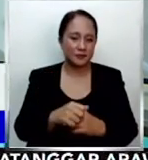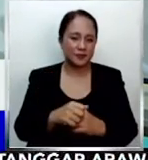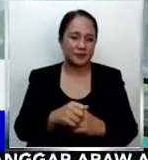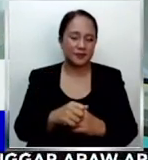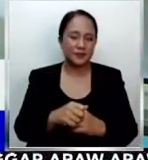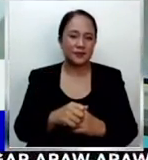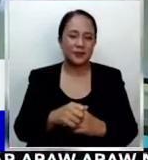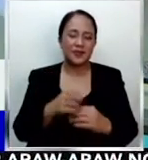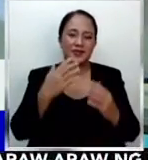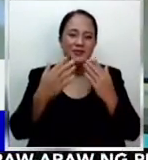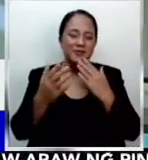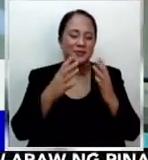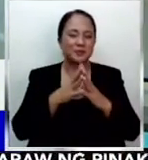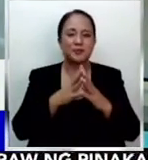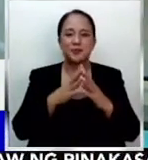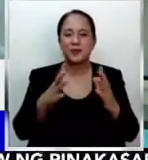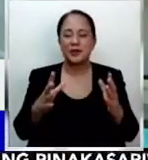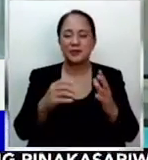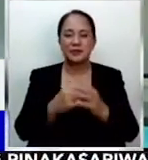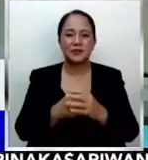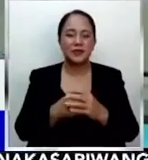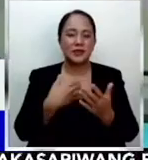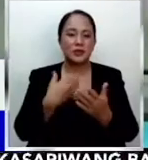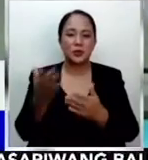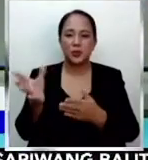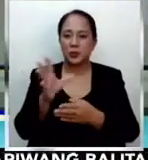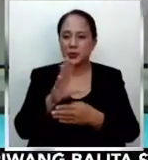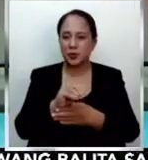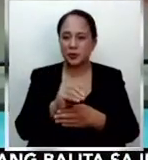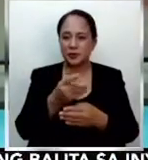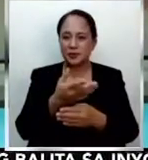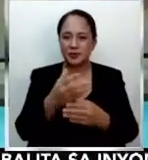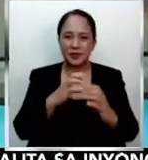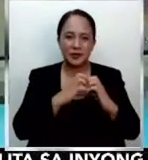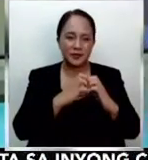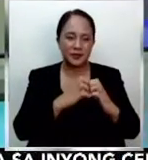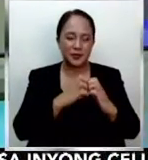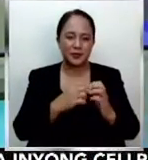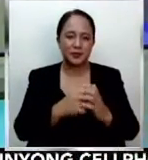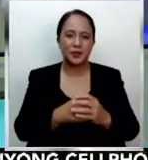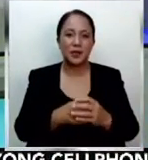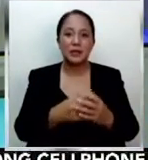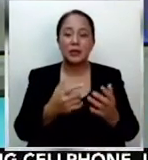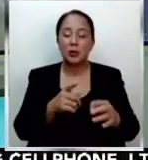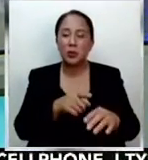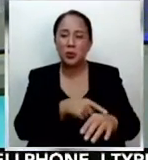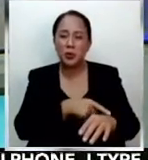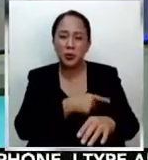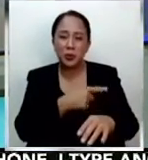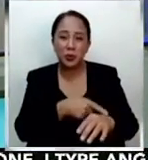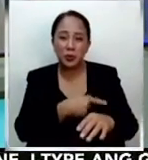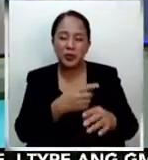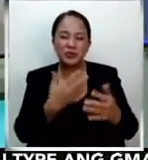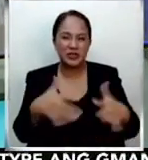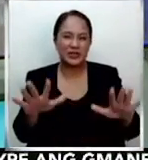Thank you so much, Ms. Mel, and good evening, mga kapuso. The long wait is over dahil mapapanood